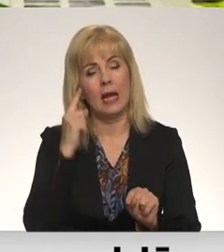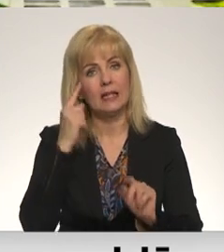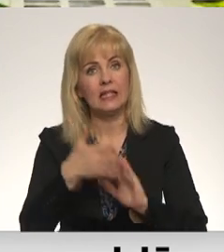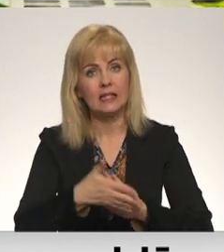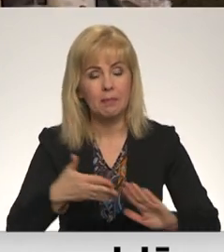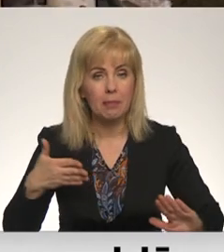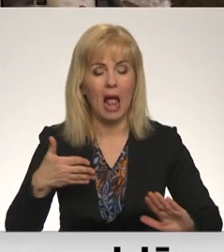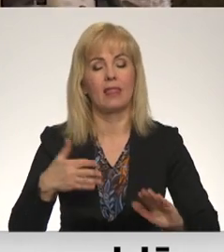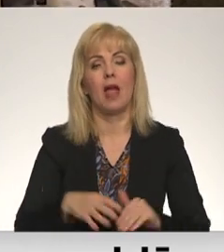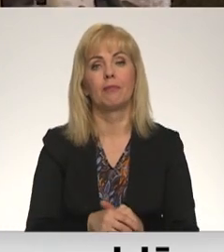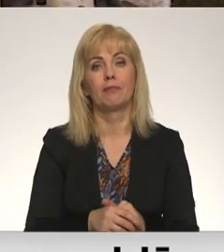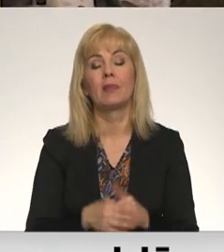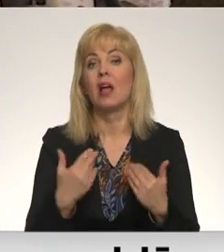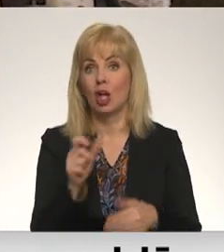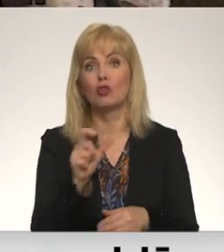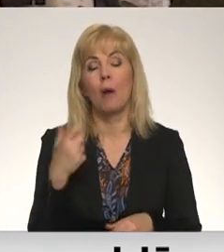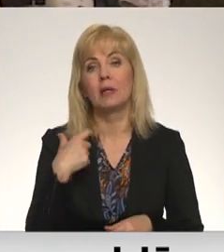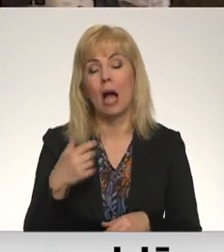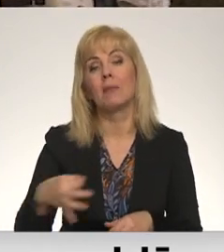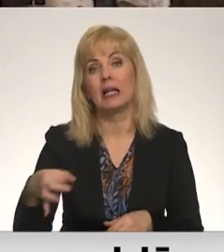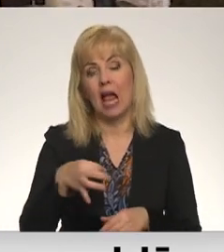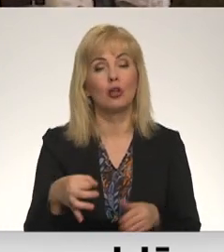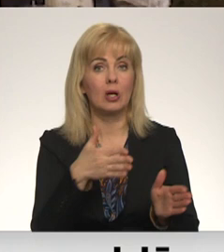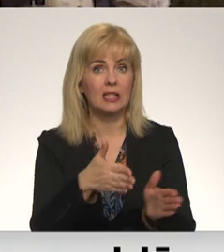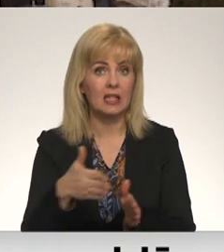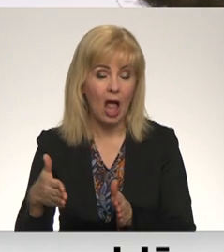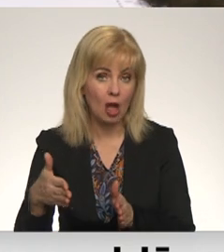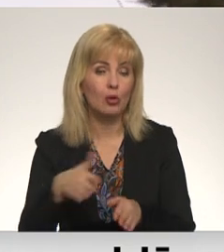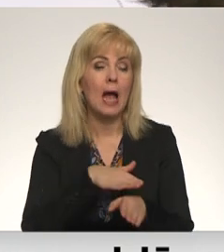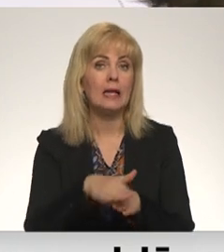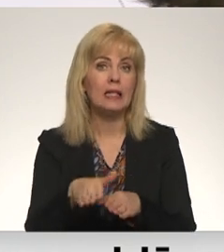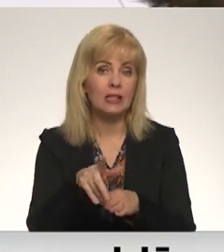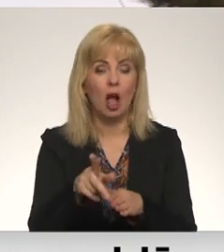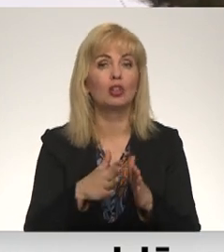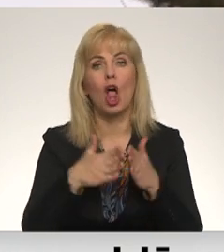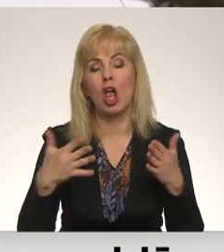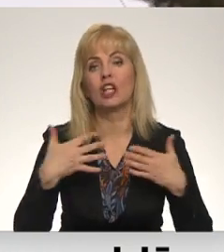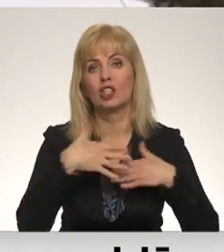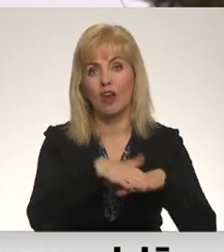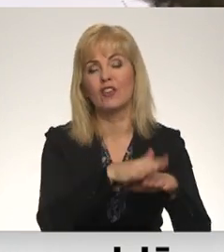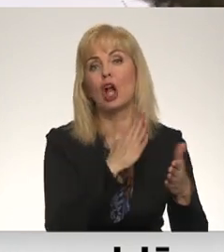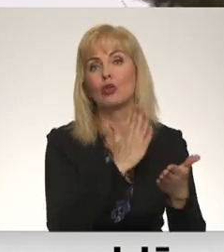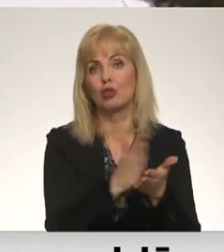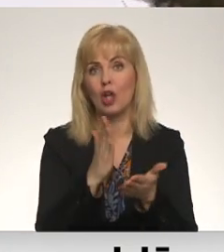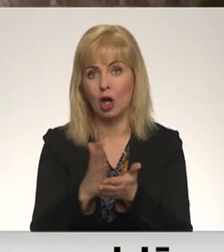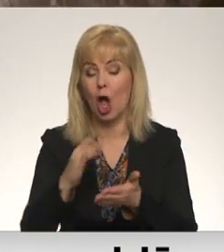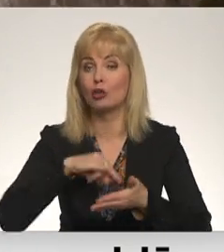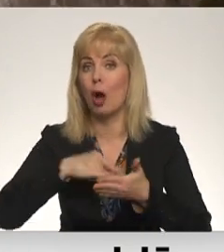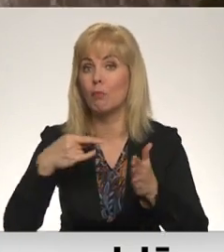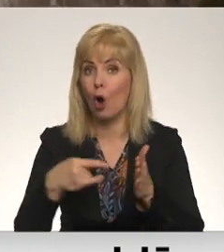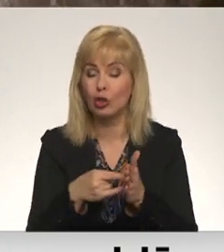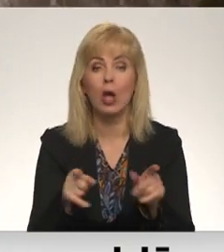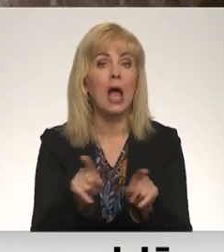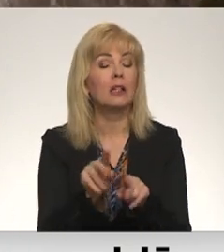izpratnei, sapratnei. Šobrīd Jēkabpils reģionālajā slimnīcā tiek īstenots vērienīgs infrastruktūras sakārtošanas projekts.